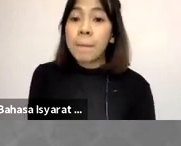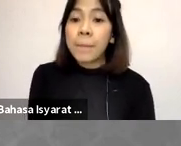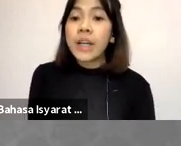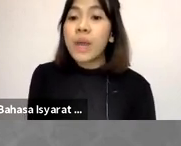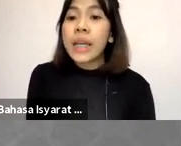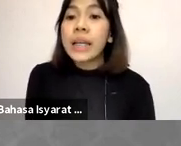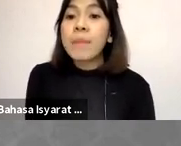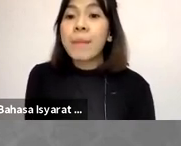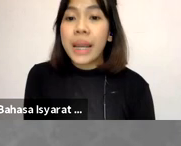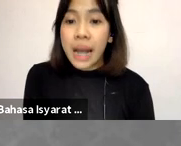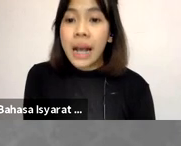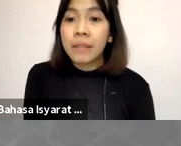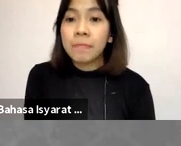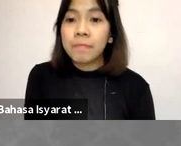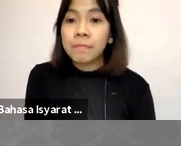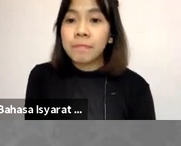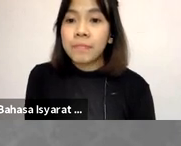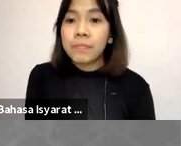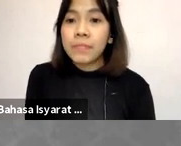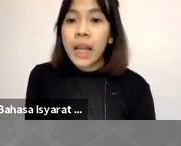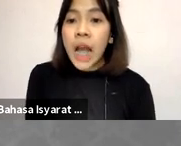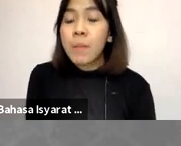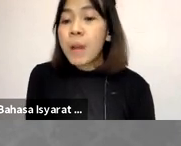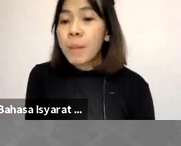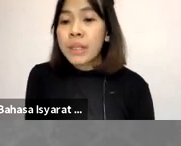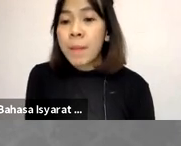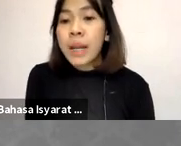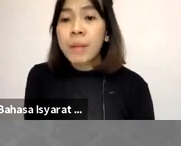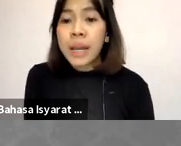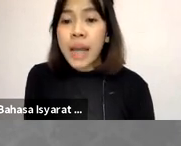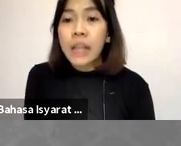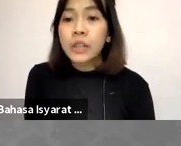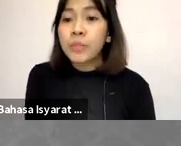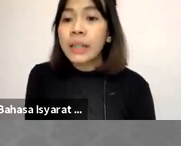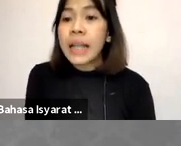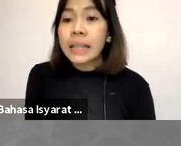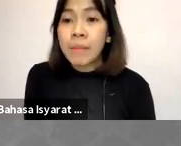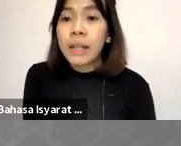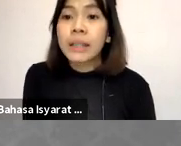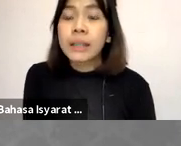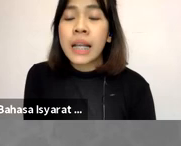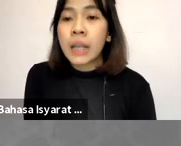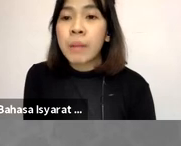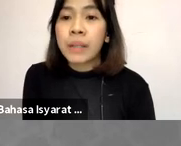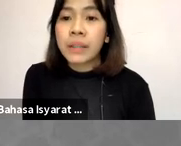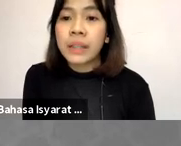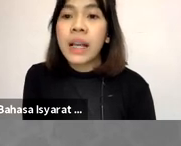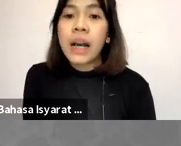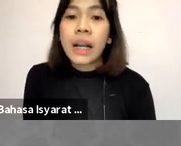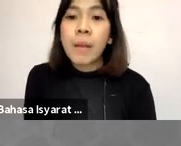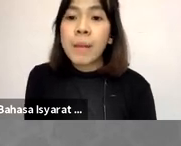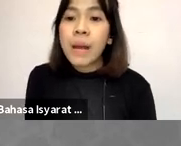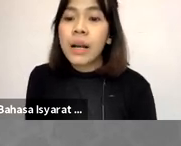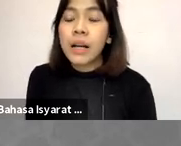tetapi keduanya ini berbeda ada beberapa persamaan dan perbedaan Cuma tidak sama tidak sama persis